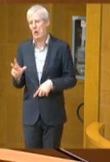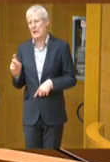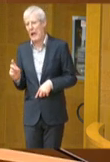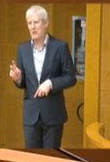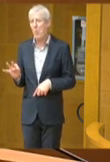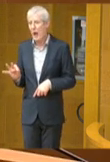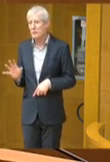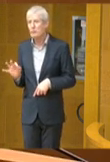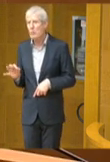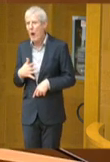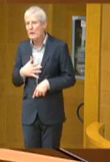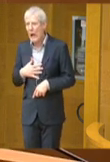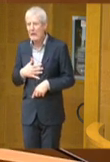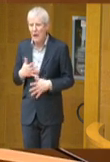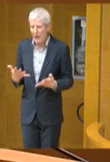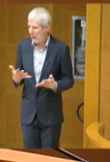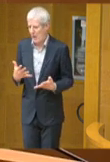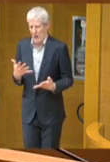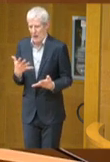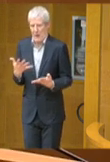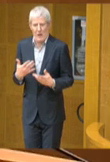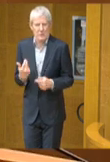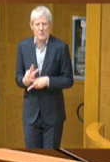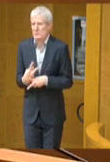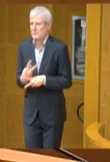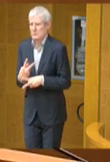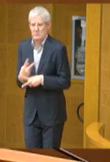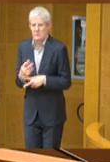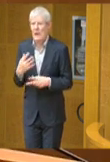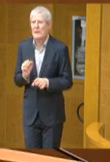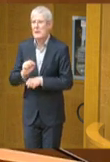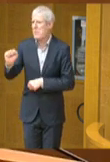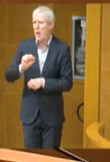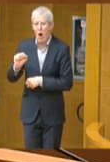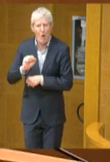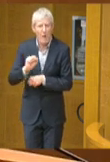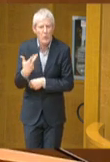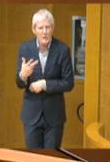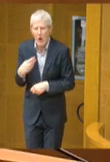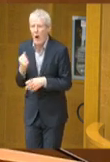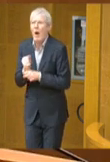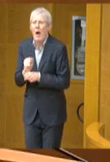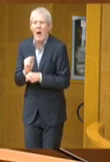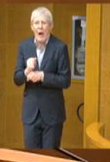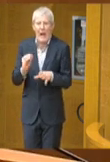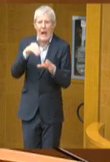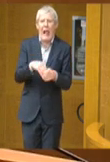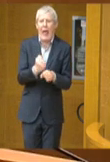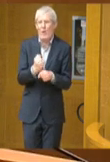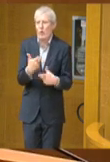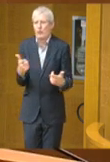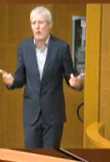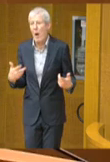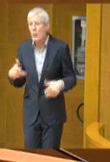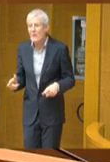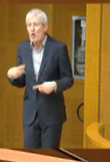50 anni hanno la necessità in tempi congrui di un diploma per potersi reinserire nel mondo del lavoro dopo l'infortunio. Gli infortunati